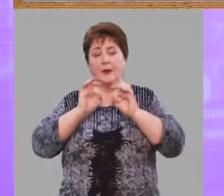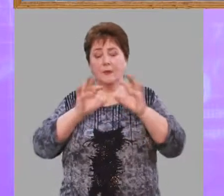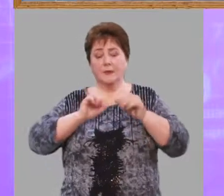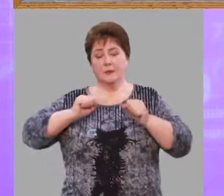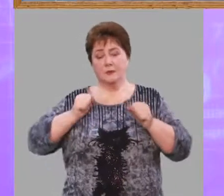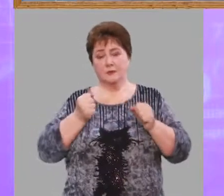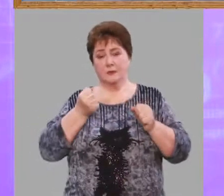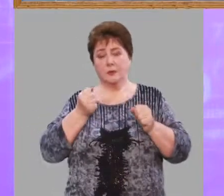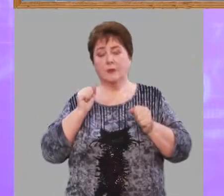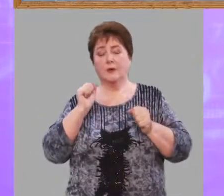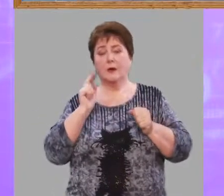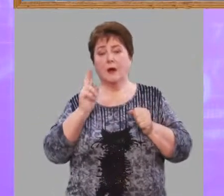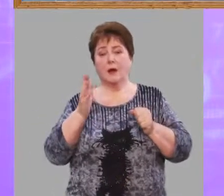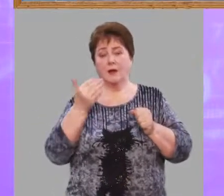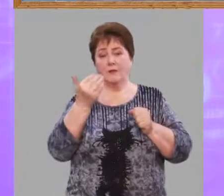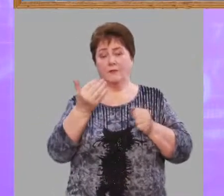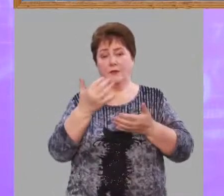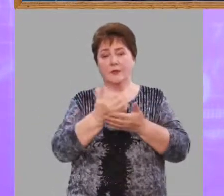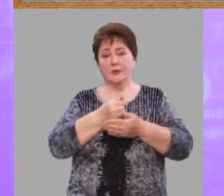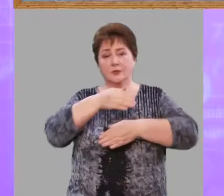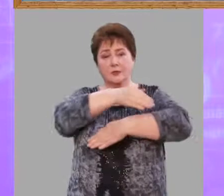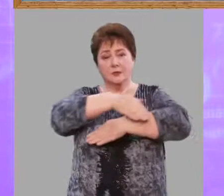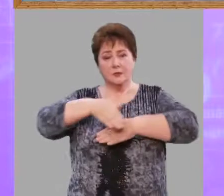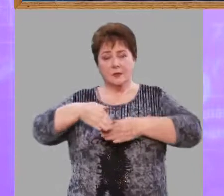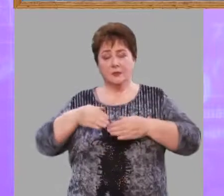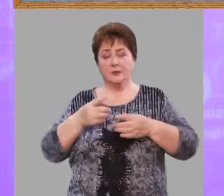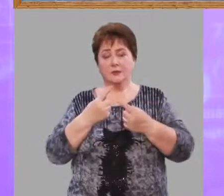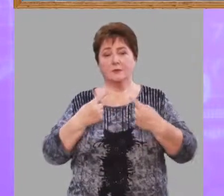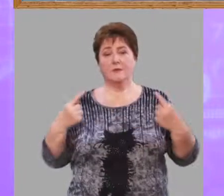Объясните друзьям, как вы нашли длину бордюра вокруг клумбы.